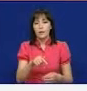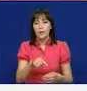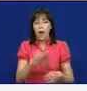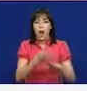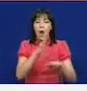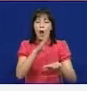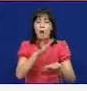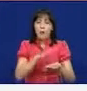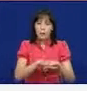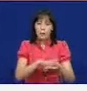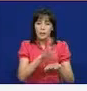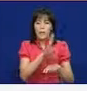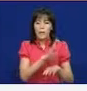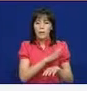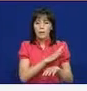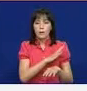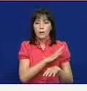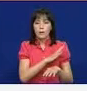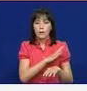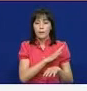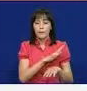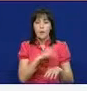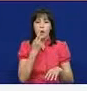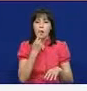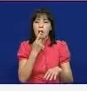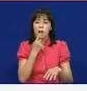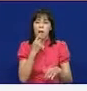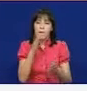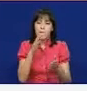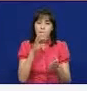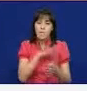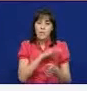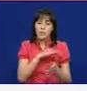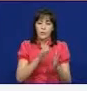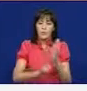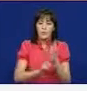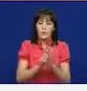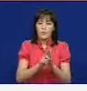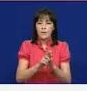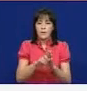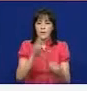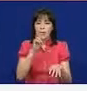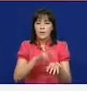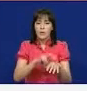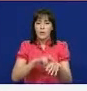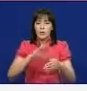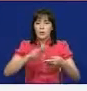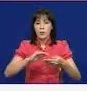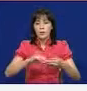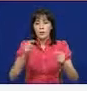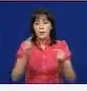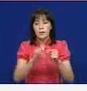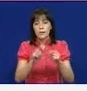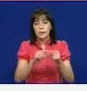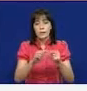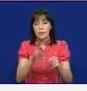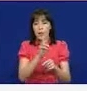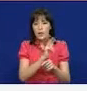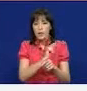жағдайға астынан қынаптан қанның белгісі пайда болған кезде ол дәрігерлерге жүгініп, дер кезінде дәрігерлер,